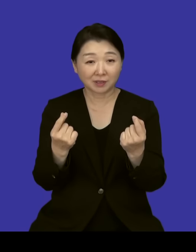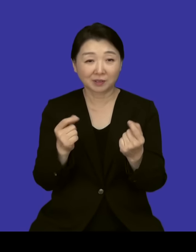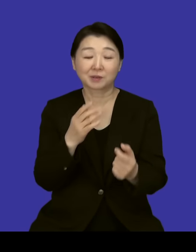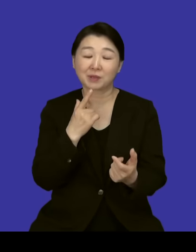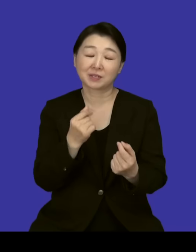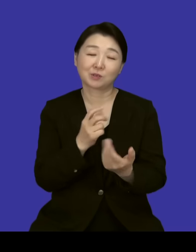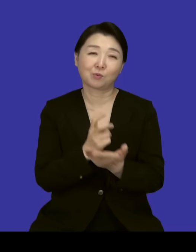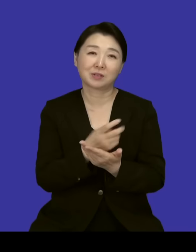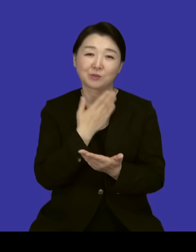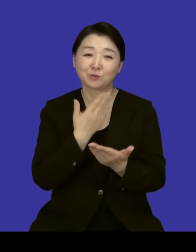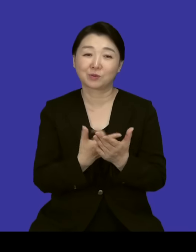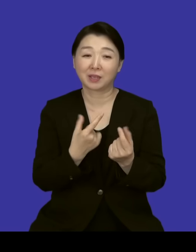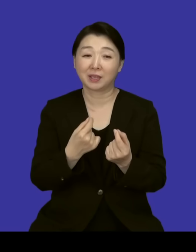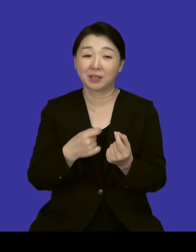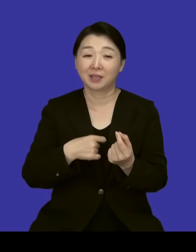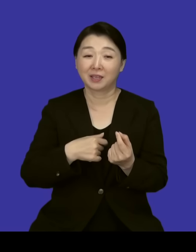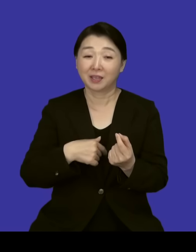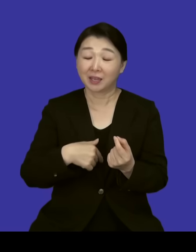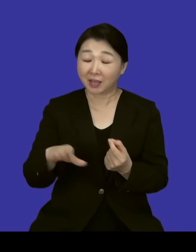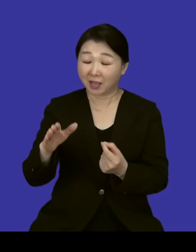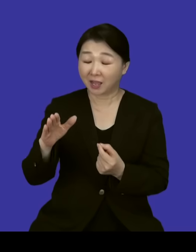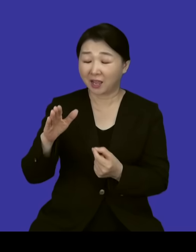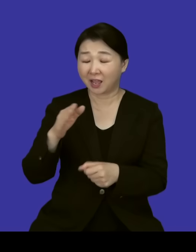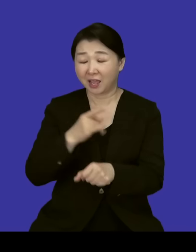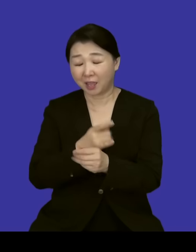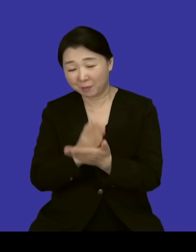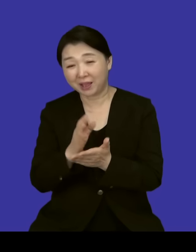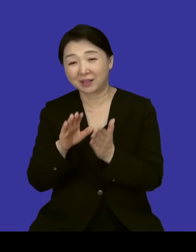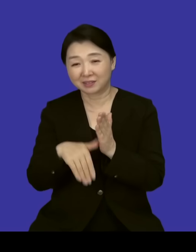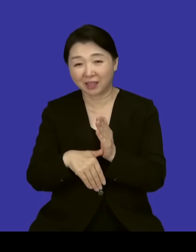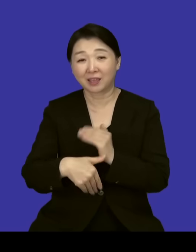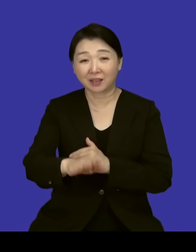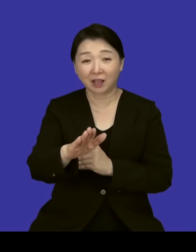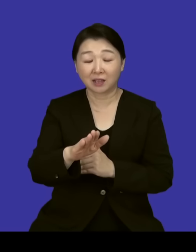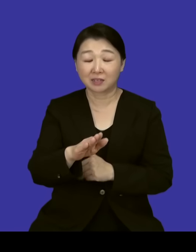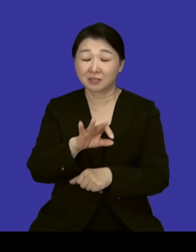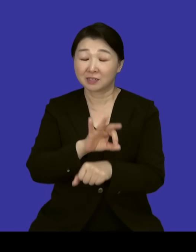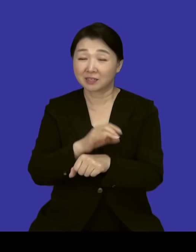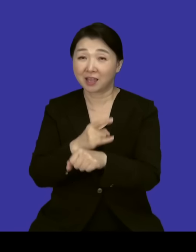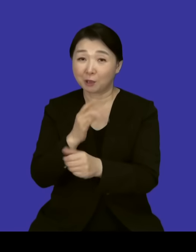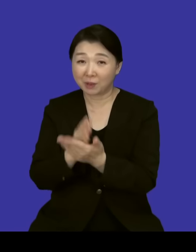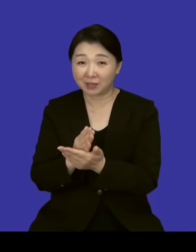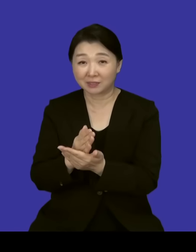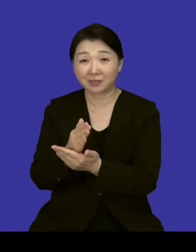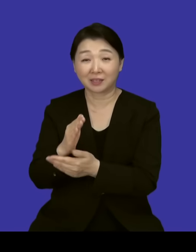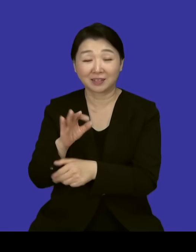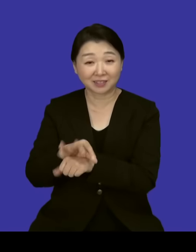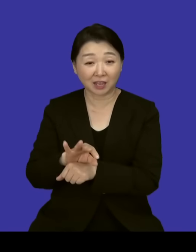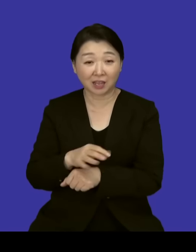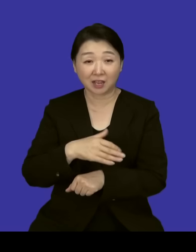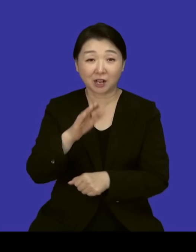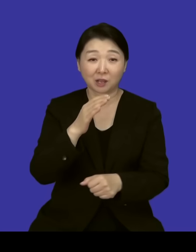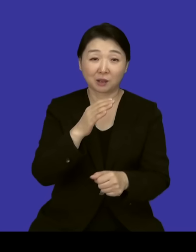그는 원칙이 되게 중요한 갈까 게 말까 할 때 많습니다. 가라. 오. 살까 말까 할 건데. 반대지. 네. 정반대죠. 갈까 말까 하면 안 가요. 안 가지. 위험해요.